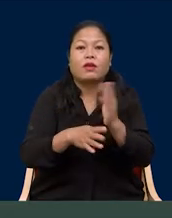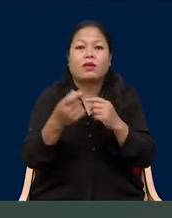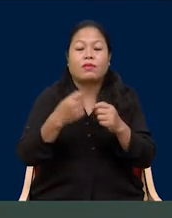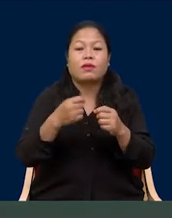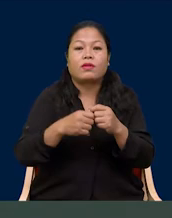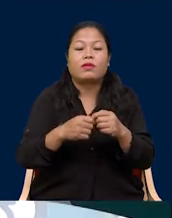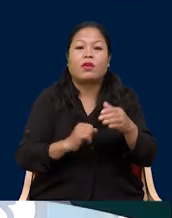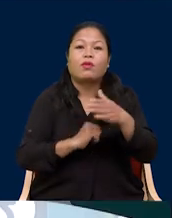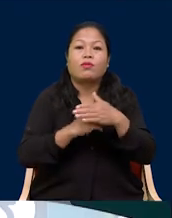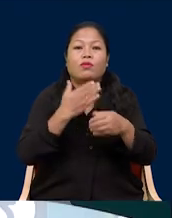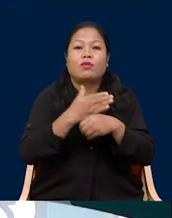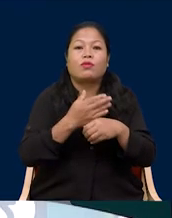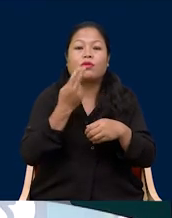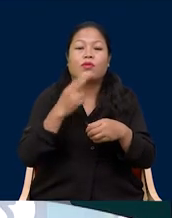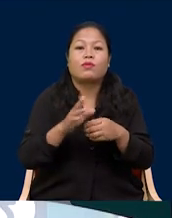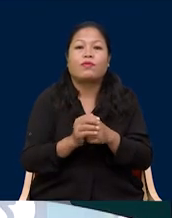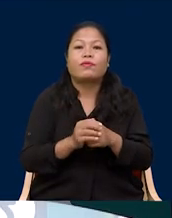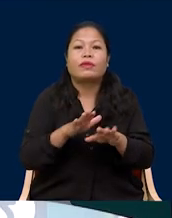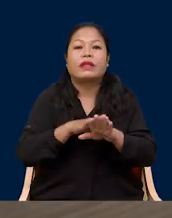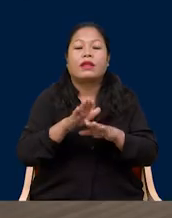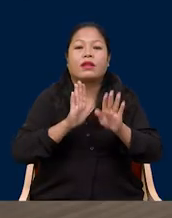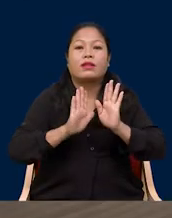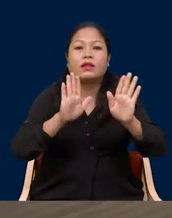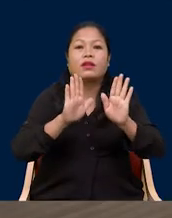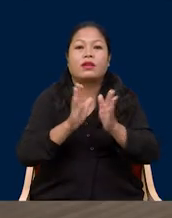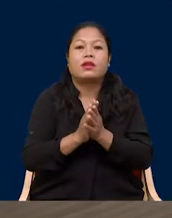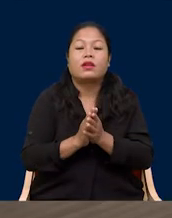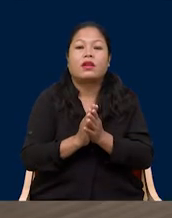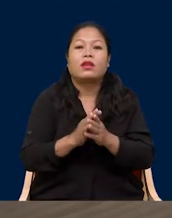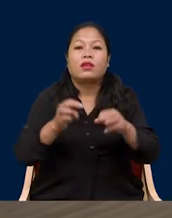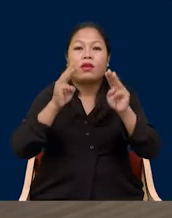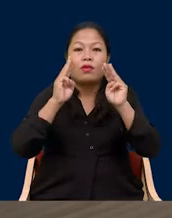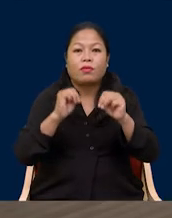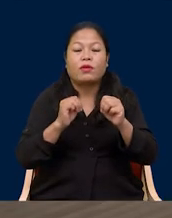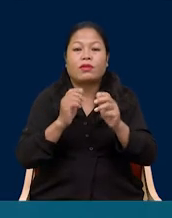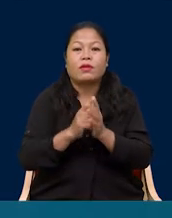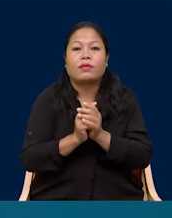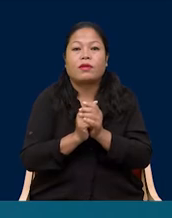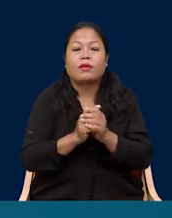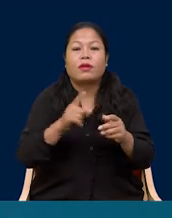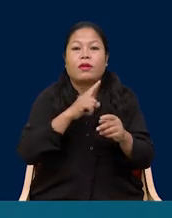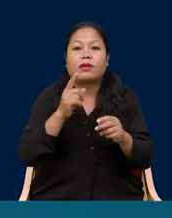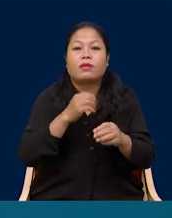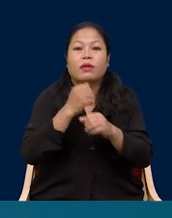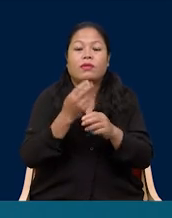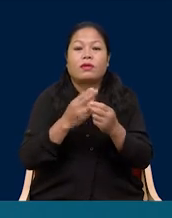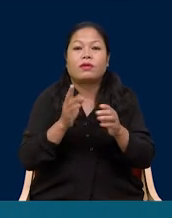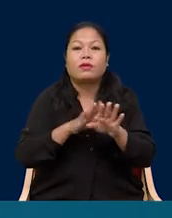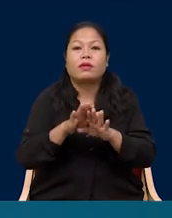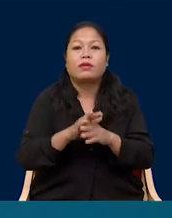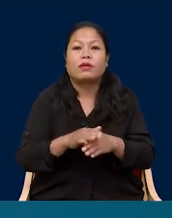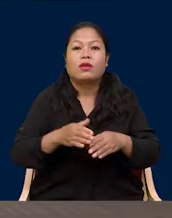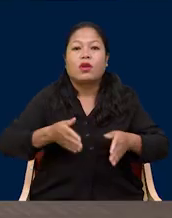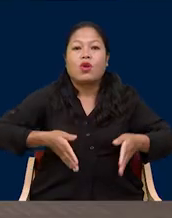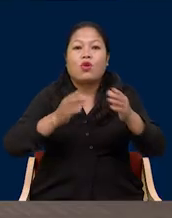कसरी अगाडि बनाउन सक्छ, मेन उद्देश्य हाम्रो चाहिँ त्यो हो। हस्, धेरै धेरै धन्यवाद। अत्यन्तै महत्त्वपूर्ण र निकै रोचक काम रहेछ तपाईँको, धेरै